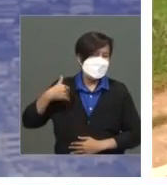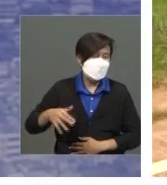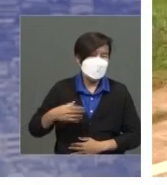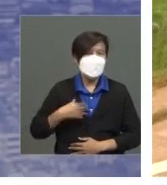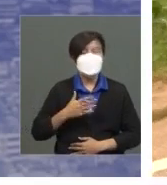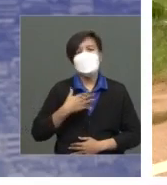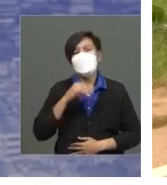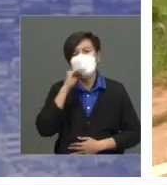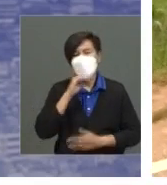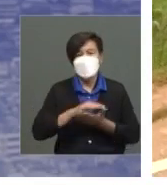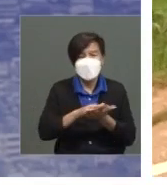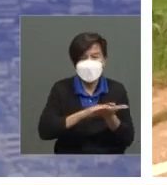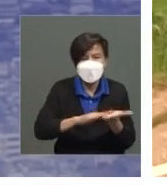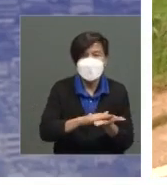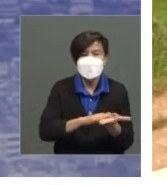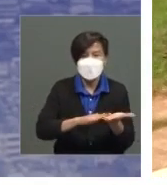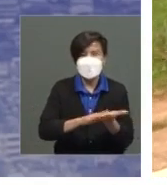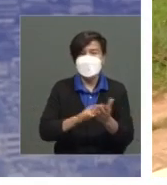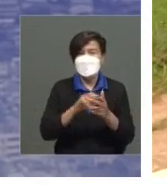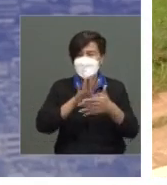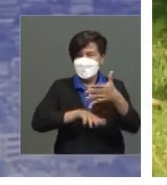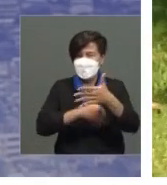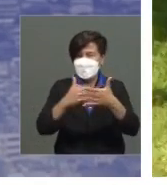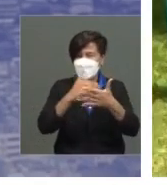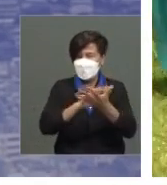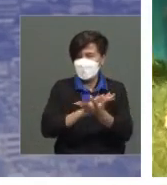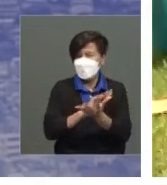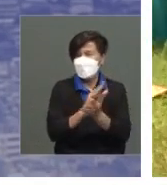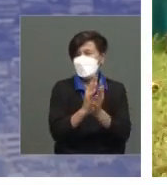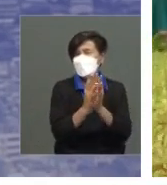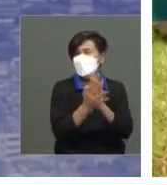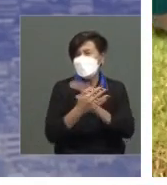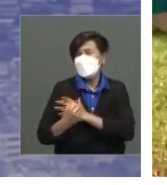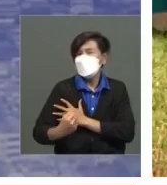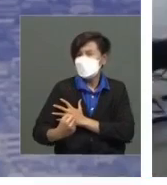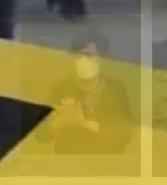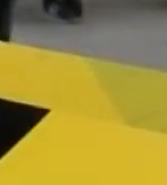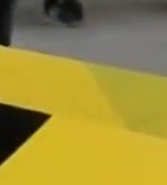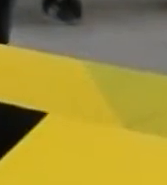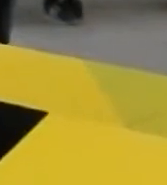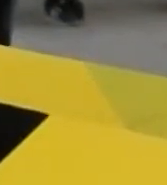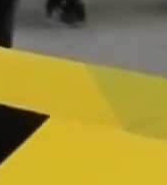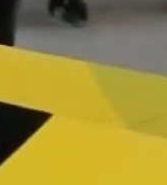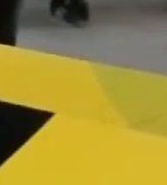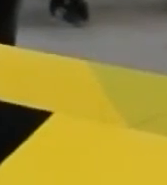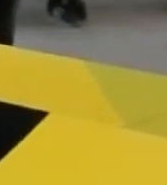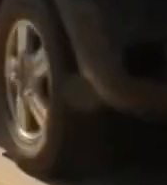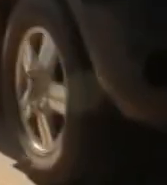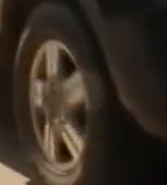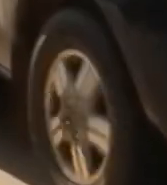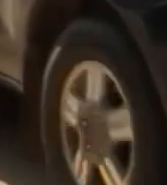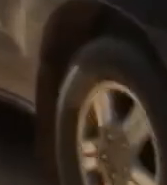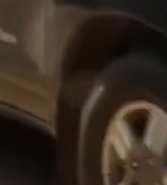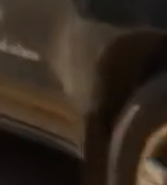ปลายทางเลยโรงพยาบาลทำงานกันไม่ทันค่ะการเดินทางขอให้ใช้รถยนต์โดยส่วนตัวเท่านั้นต้องสวมหน้ากากอนามัยตลอดเวลา